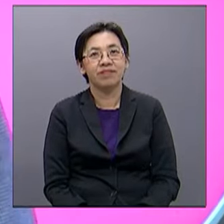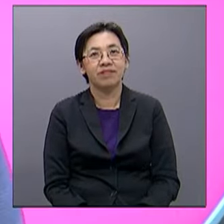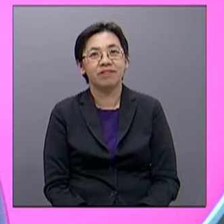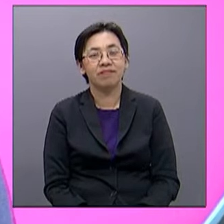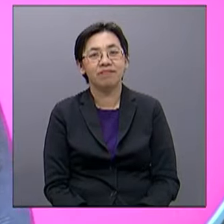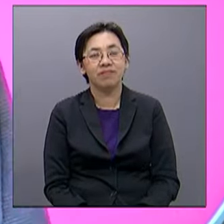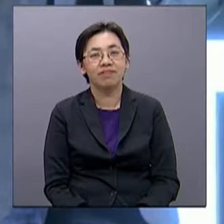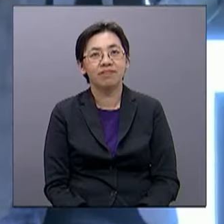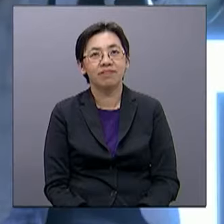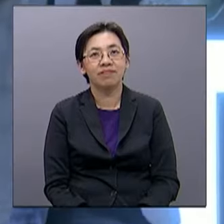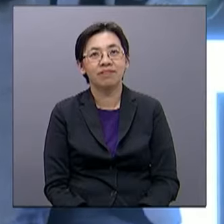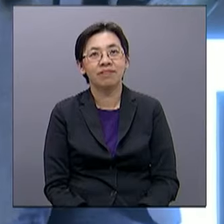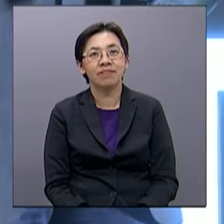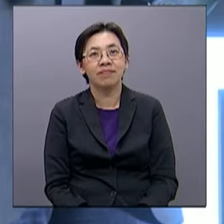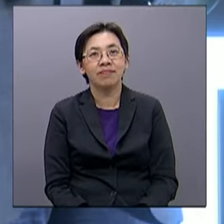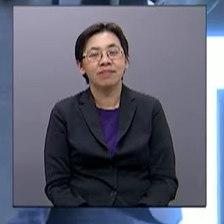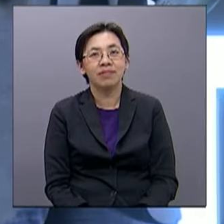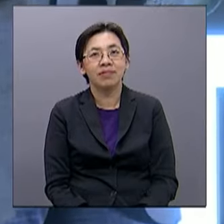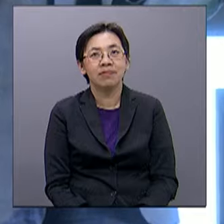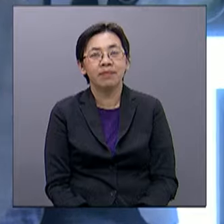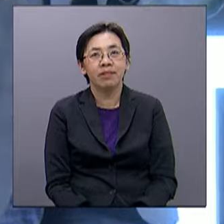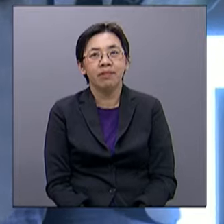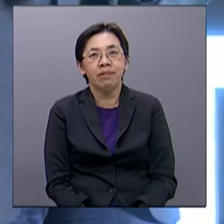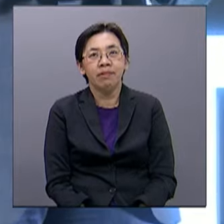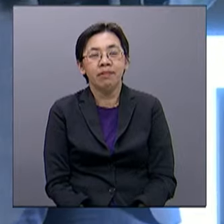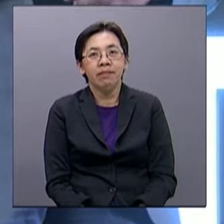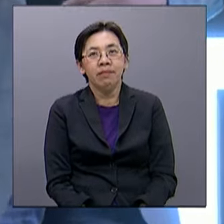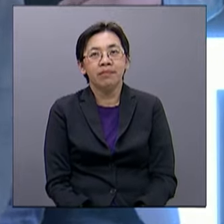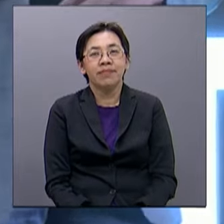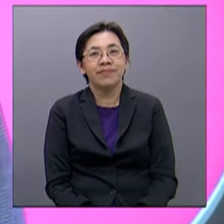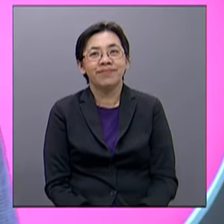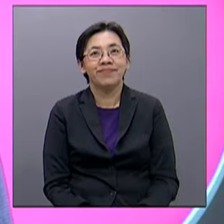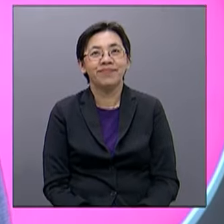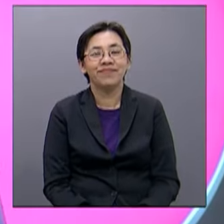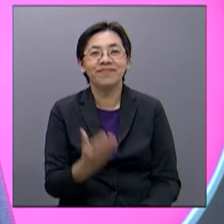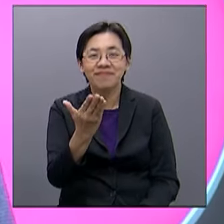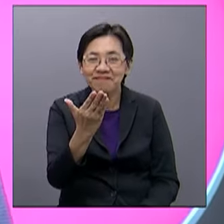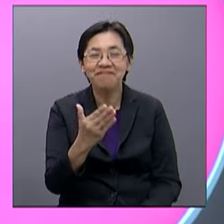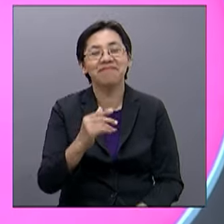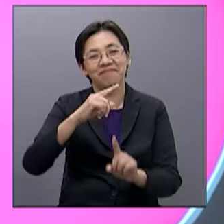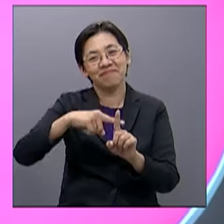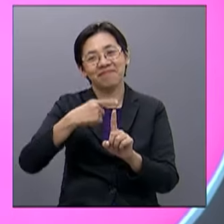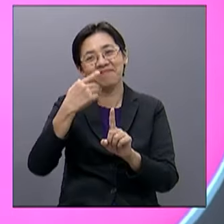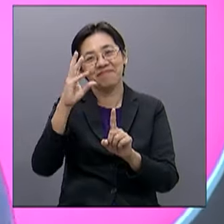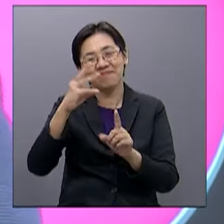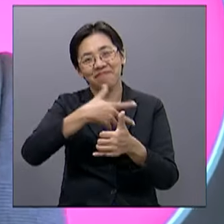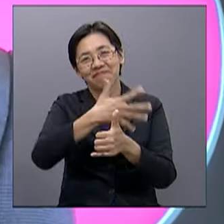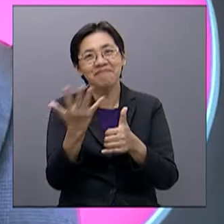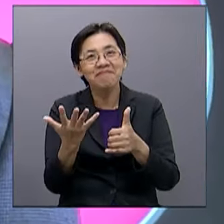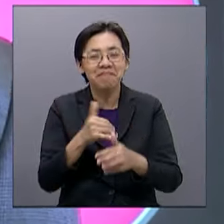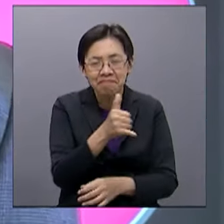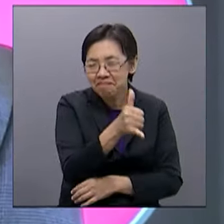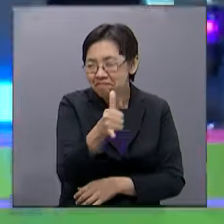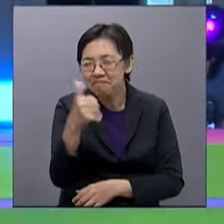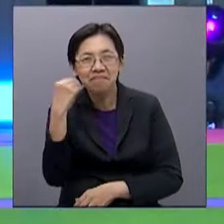มมองฝั่งรุ่นพี่กันบ้างกับตัวแม่อีกคนที่งานชุกมากในช่วงเดินพรายนะคะจนแทบจะสับขาวิ่งงานไม่ทัน